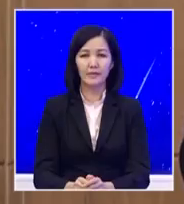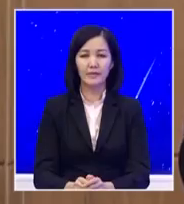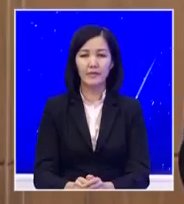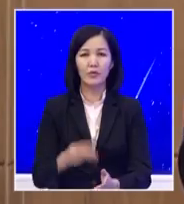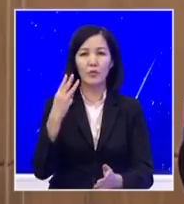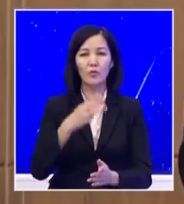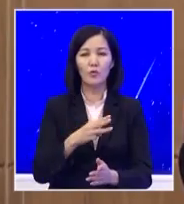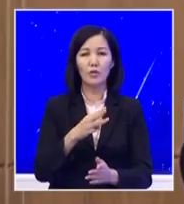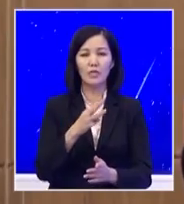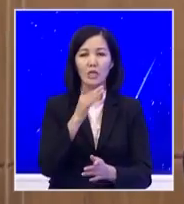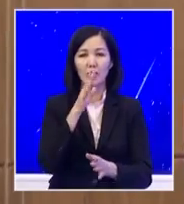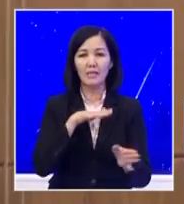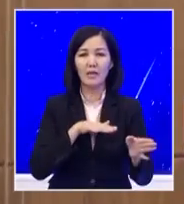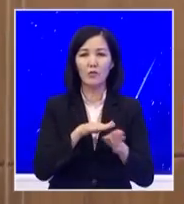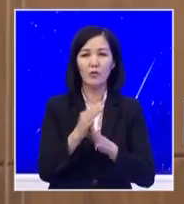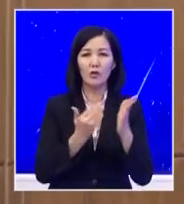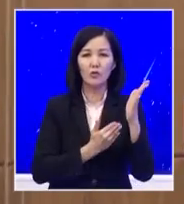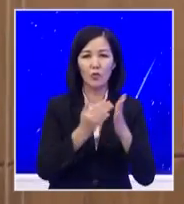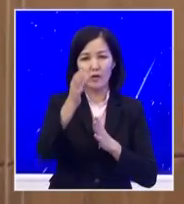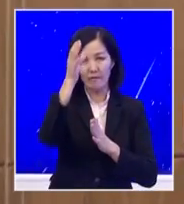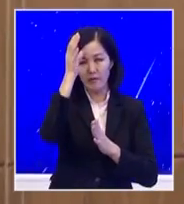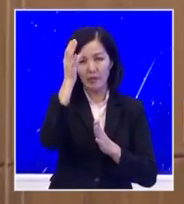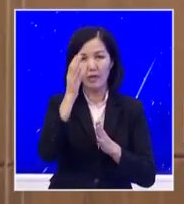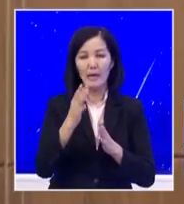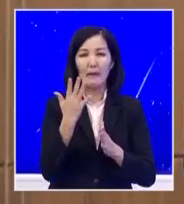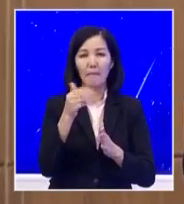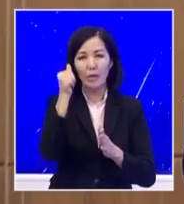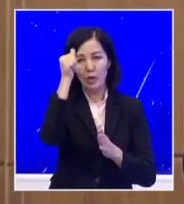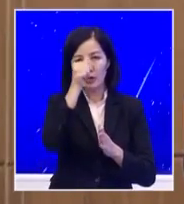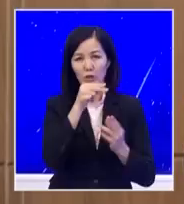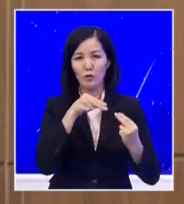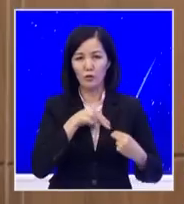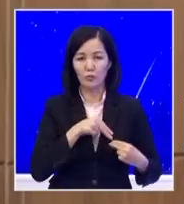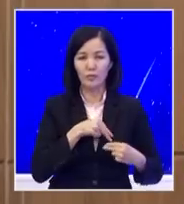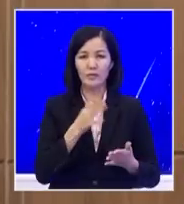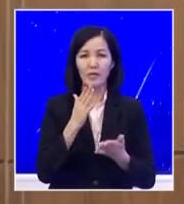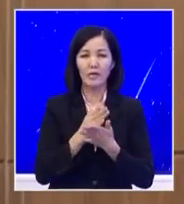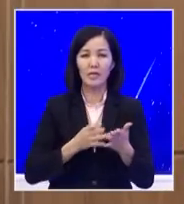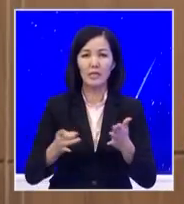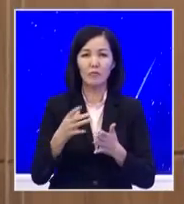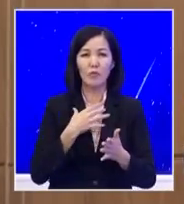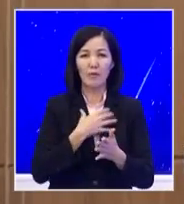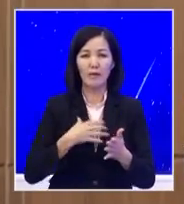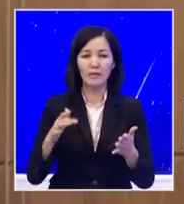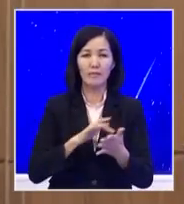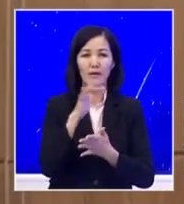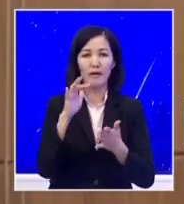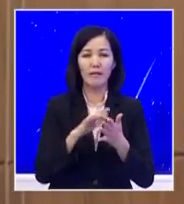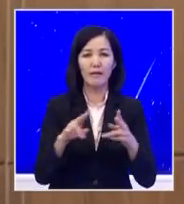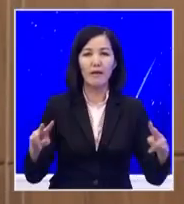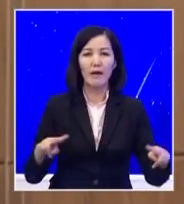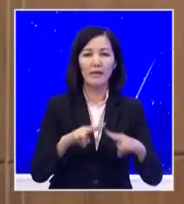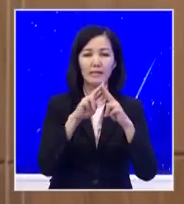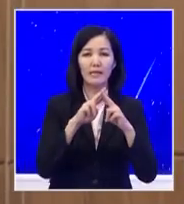Конституцией и конституционным законом. Жоғары білімі және кемінде 5 жыл жұмыс өтілі бар. Тиісті облыстың республикалық маңызы бар қаланың, не Астананың